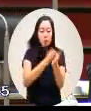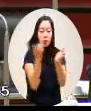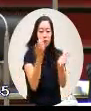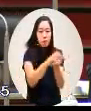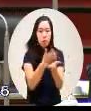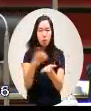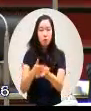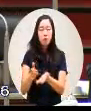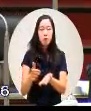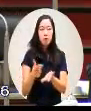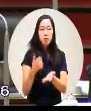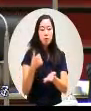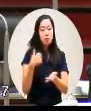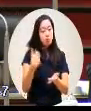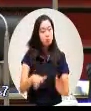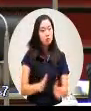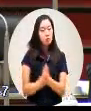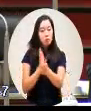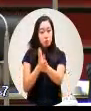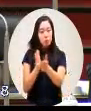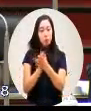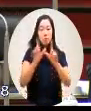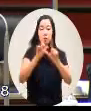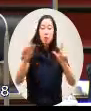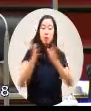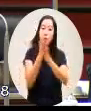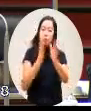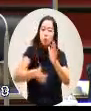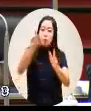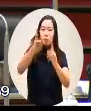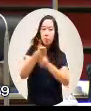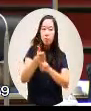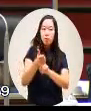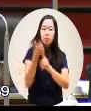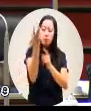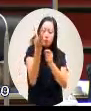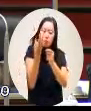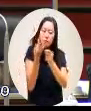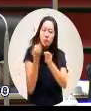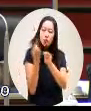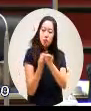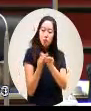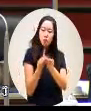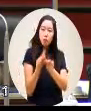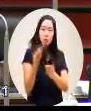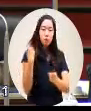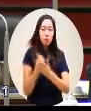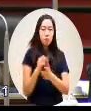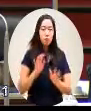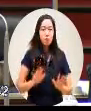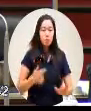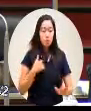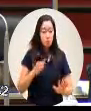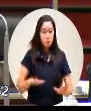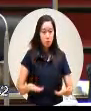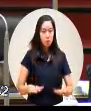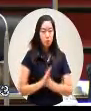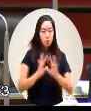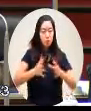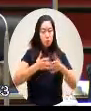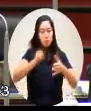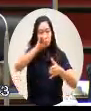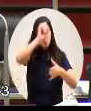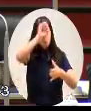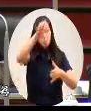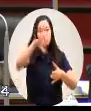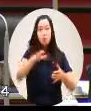请借问咱诶指导队长，这几年来。我身为执政党的议员，我有